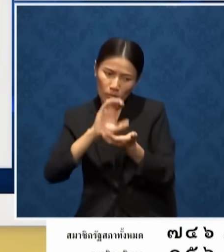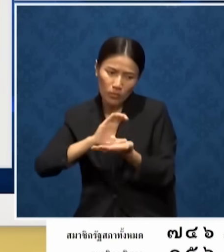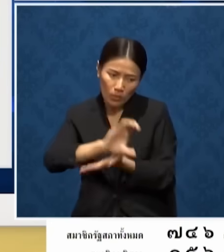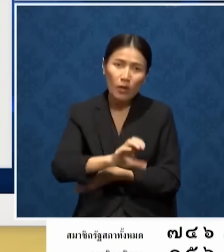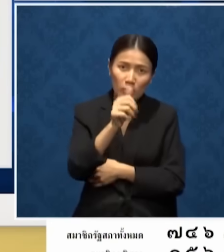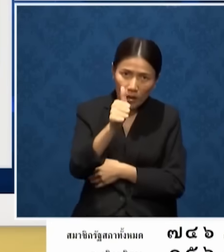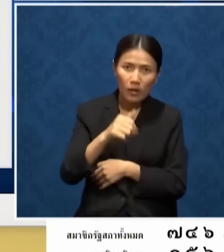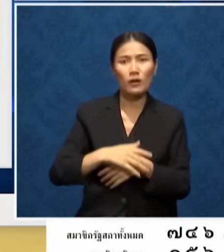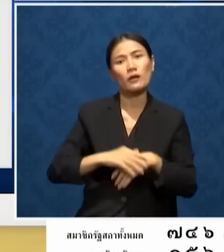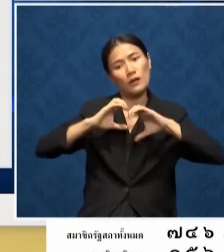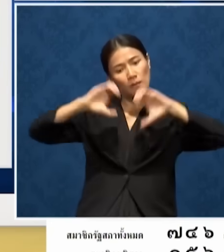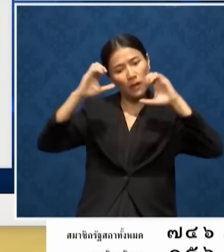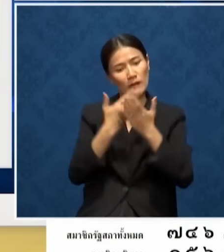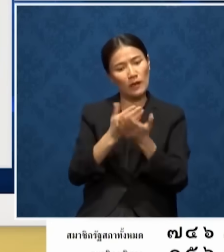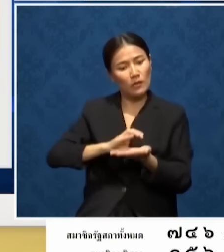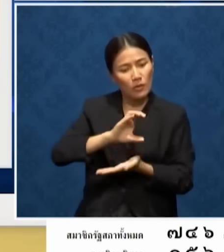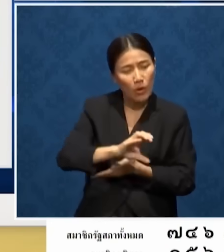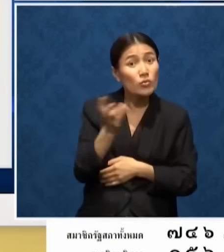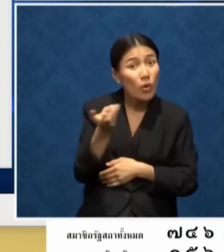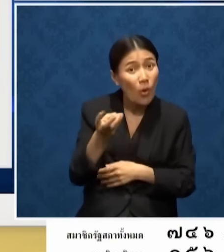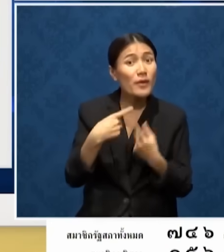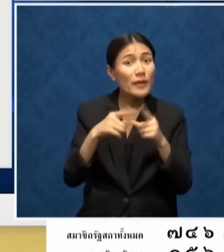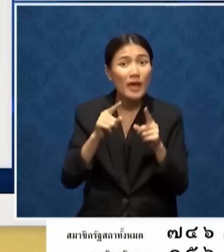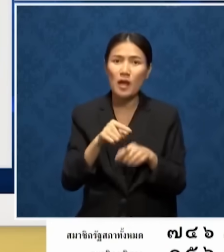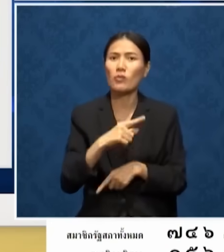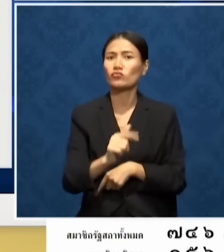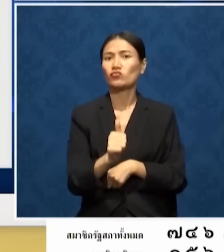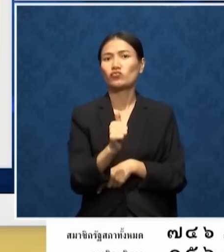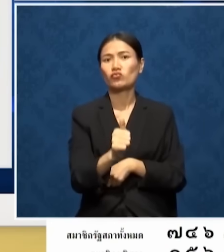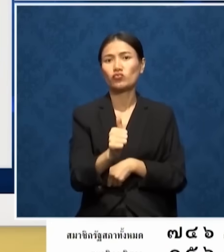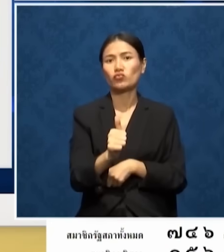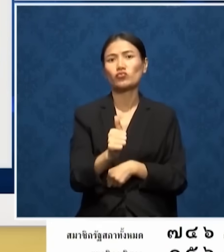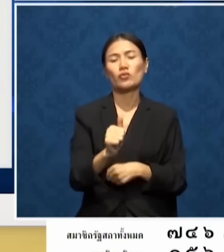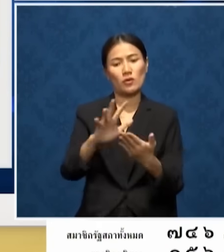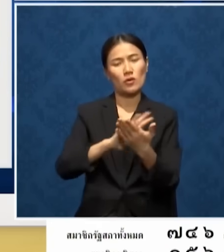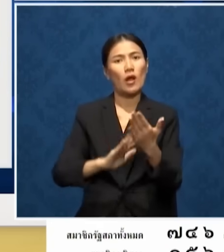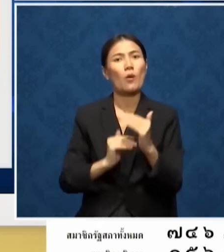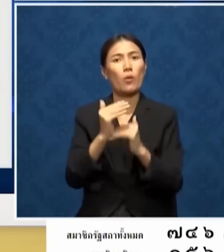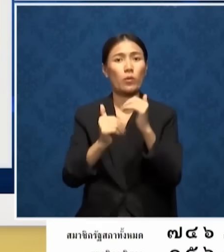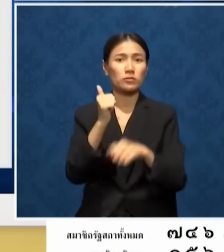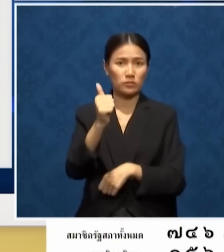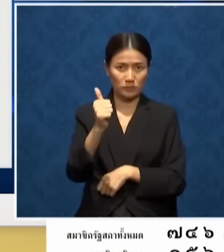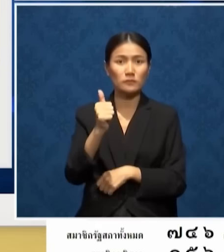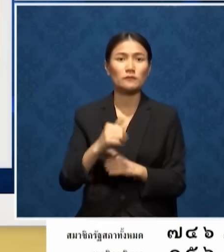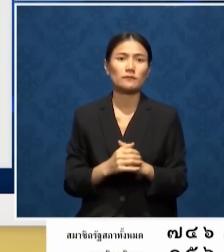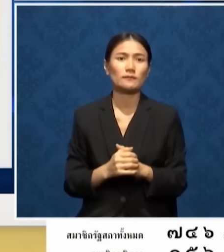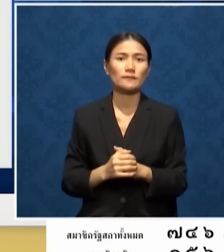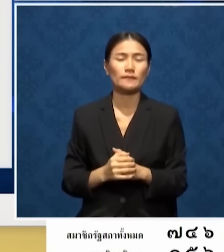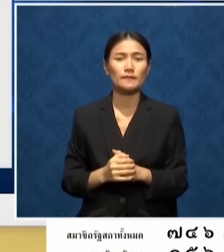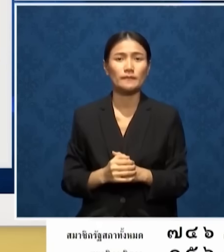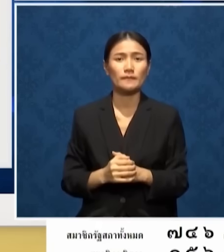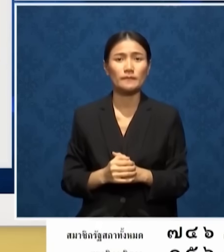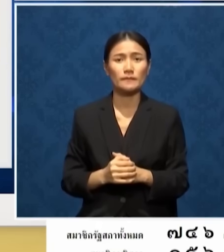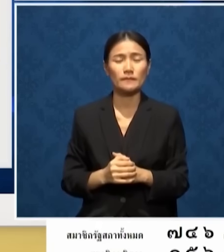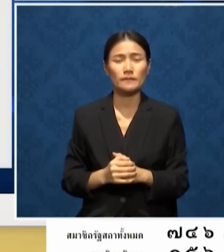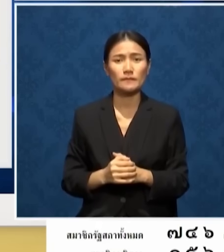ทศเรามีหลักนิติธรรมของท่านมันคือแบบนี้หรือคำว่าน้ำผึ้งหยดเดียวนี่ตั้งแต่ผมจ